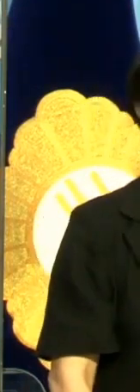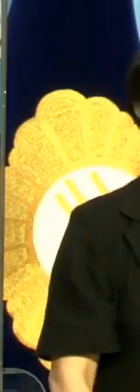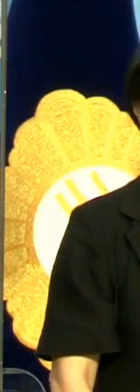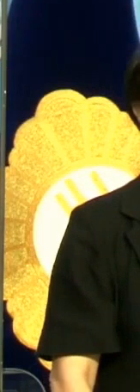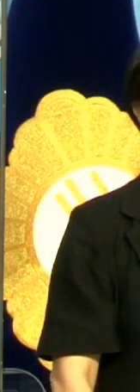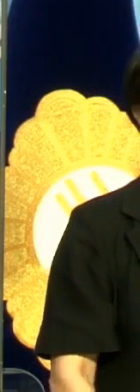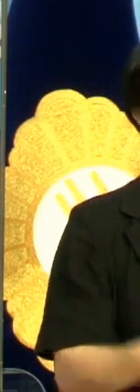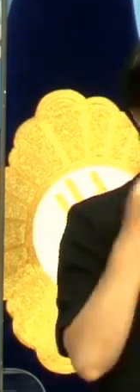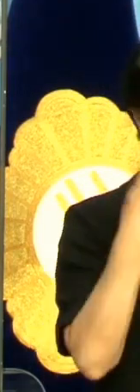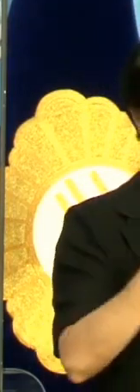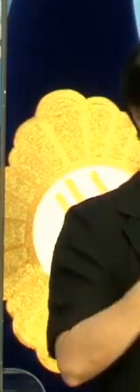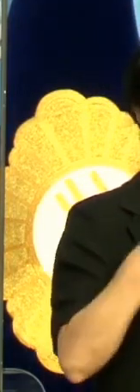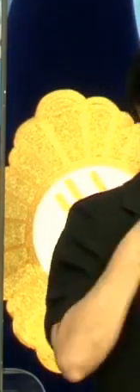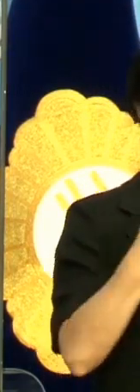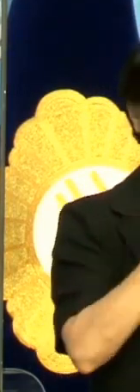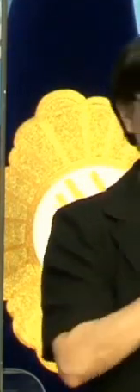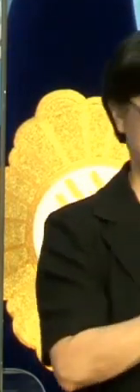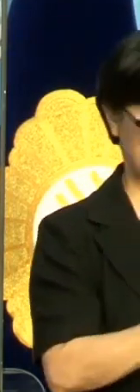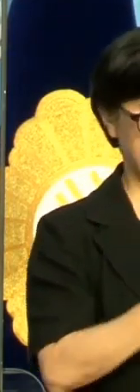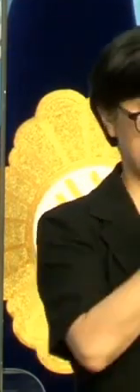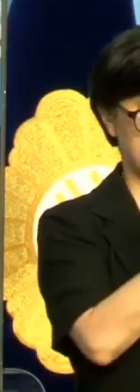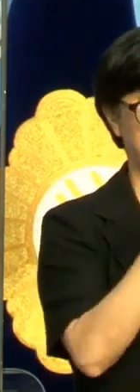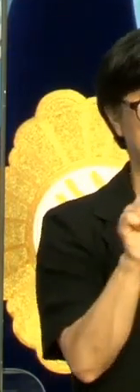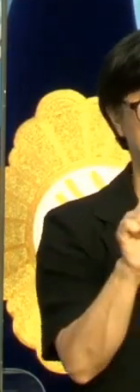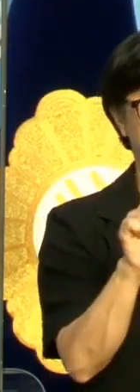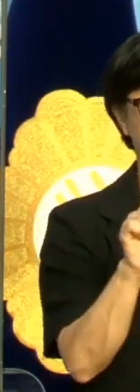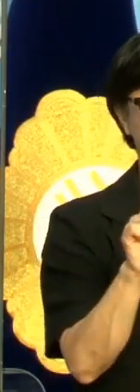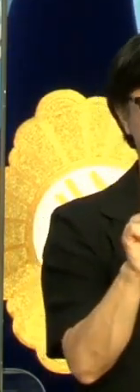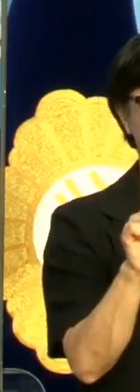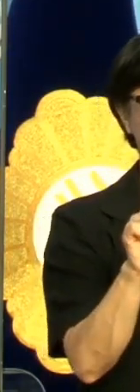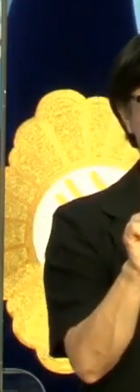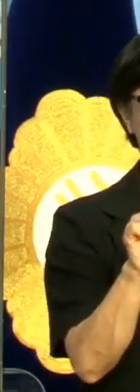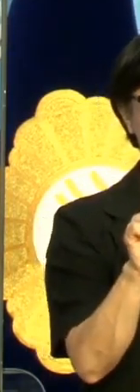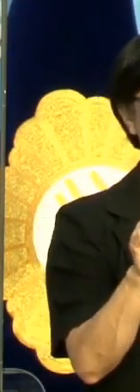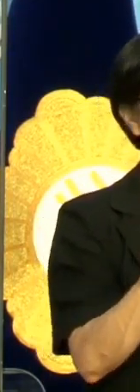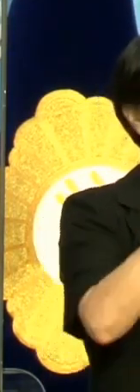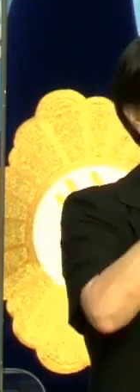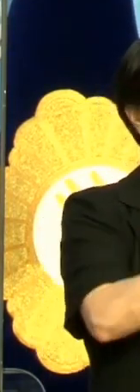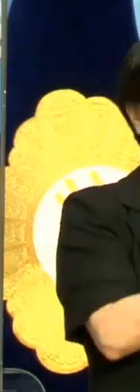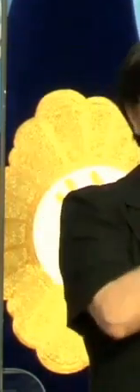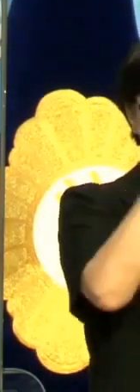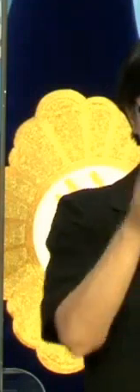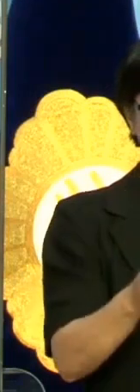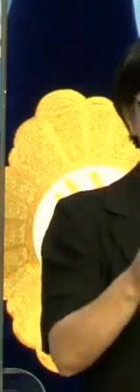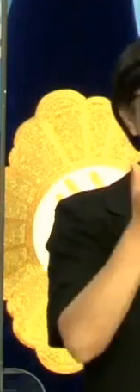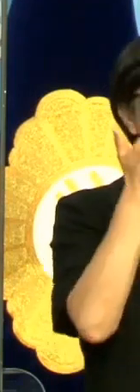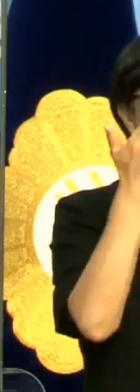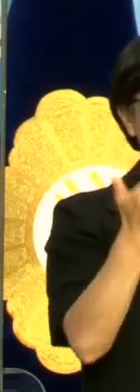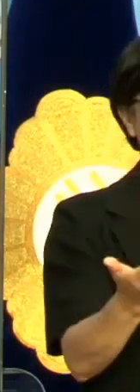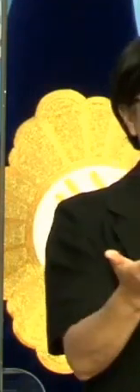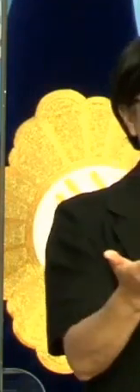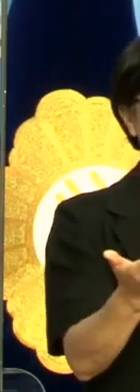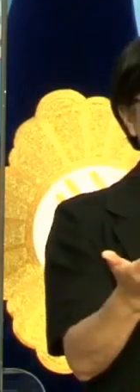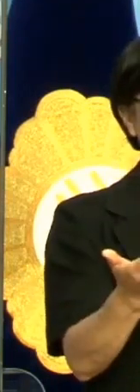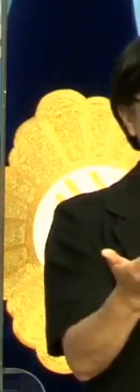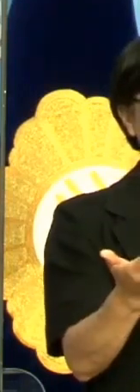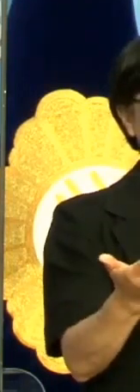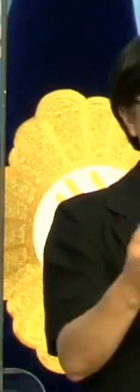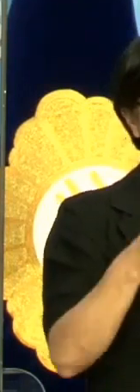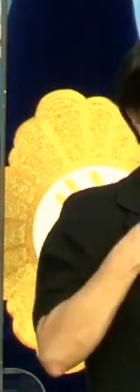아울러서 국방부 답변 자료를 보면 어 2차 연장 휴가가 정상 시 의대 문가에 보면